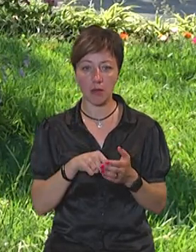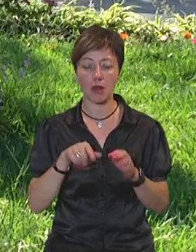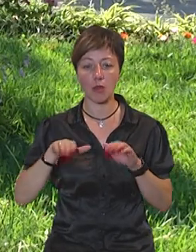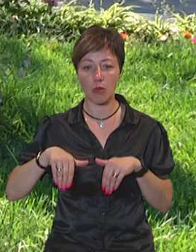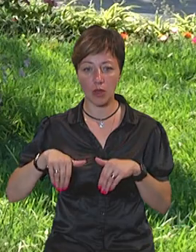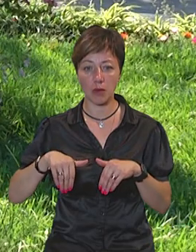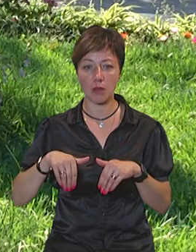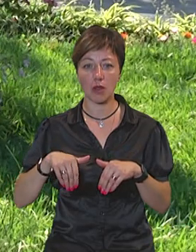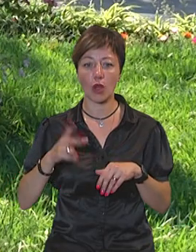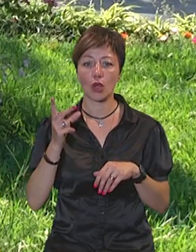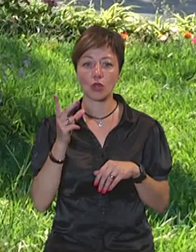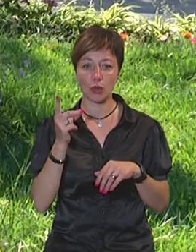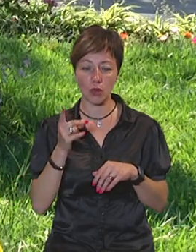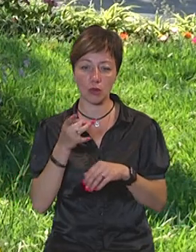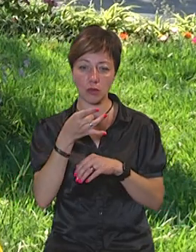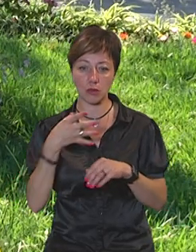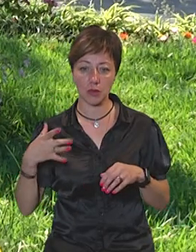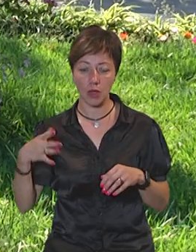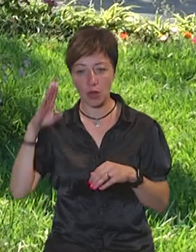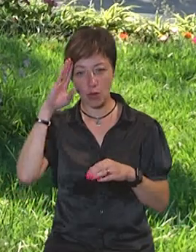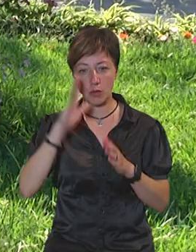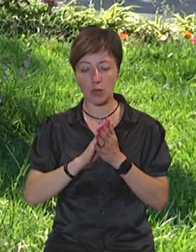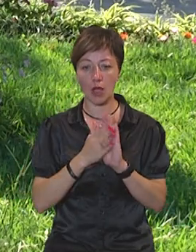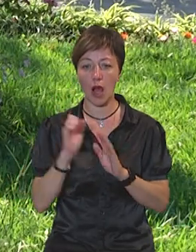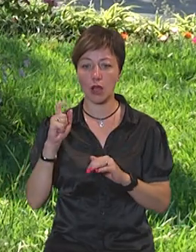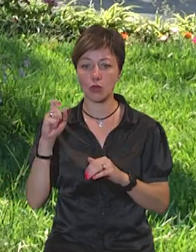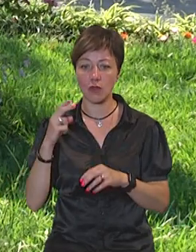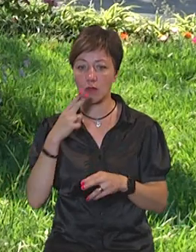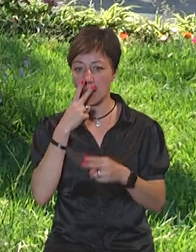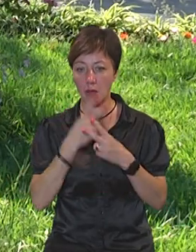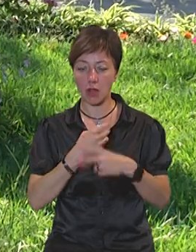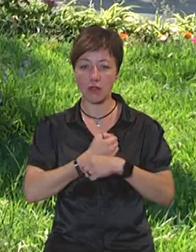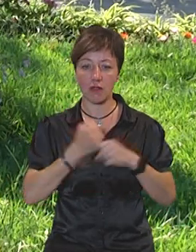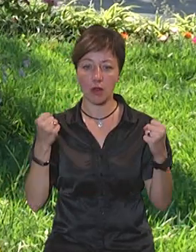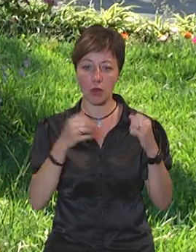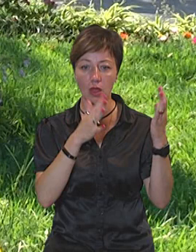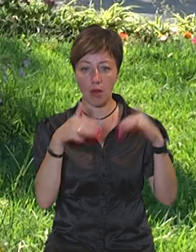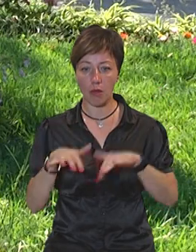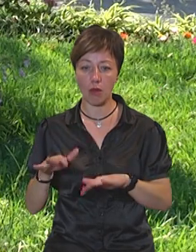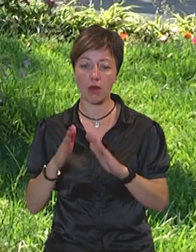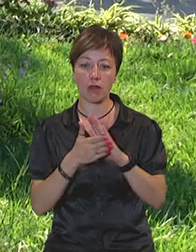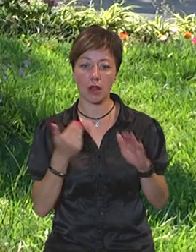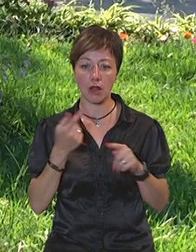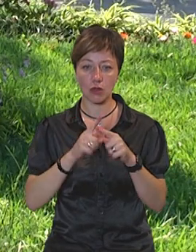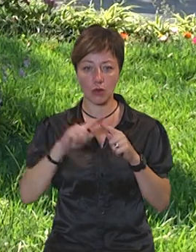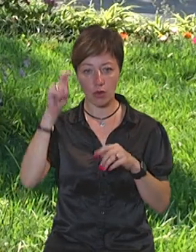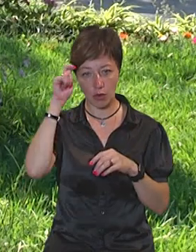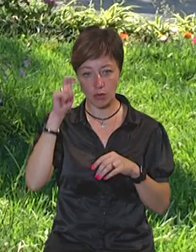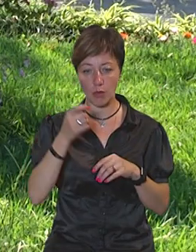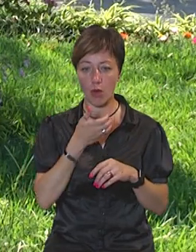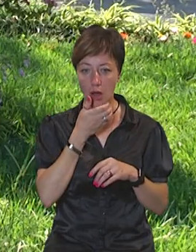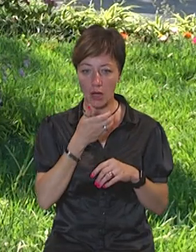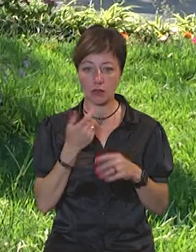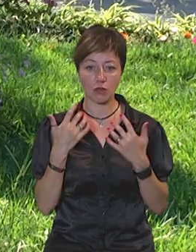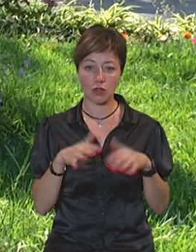Потім випускають другий ПТУР, і хлопці з позиції Азовсталі бачать вибух на морі, і вони викликають цього хлопчика по рації,